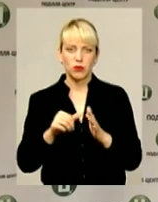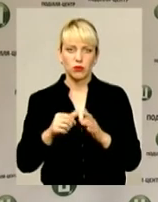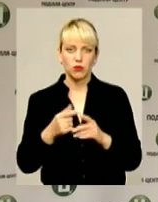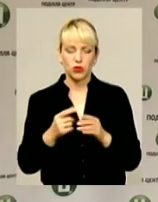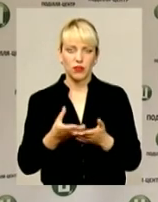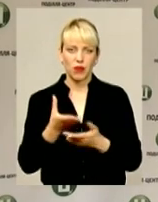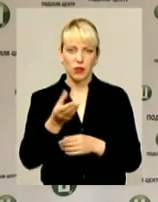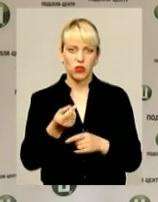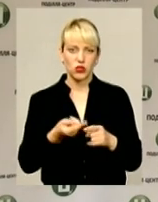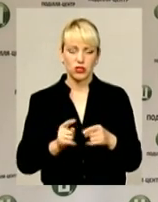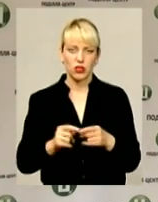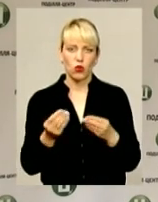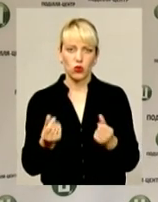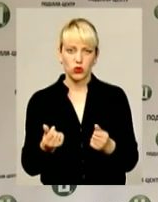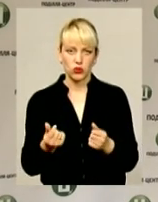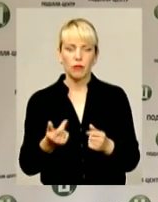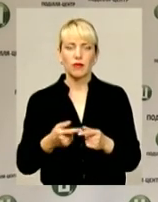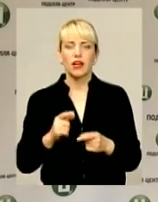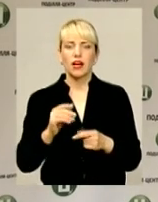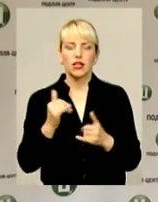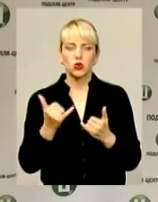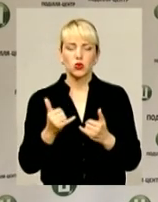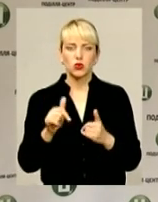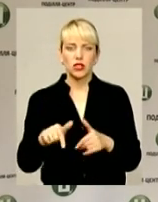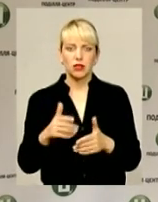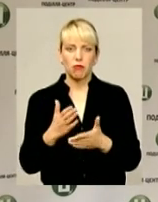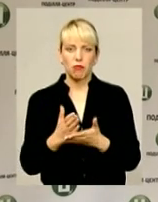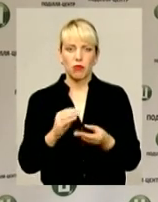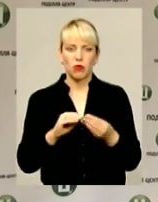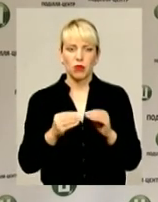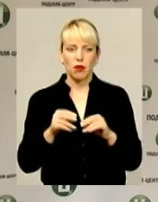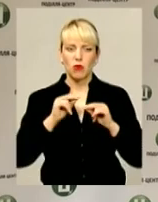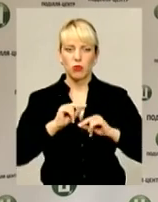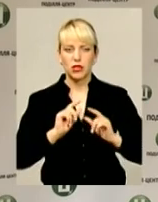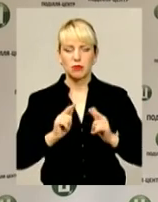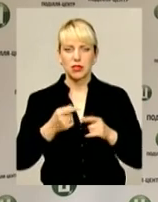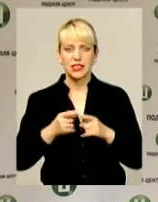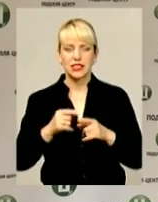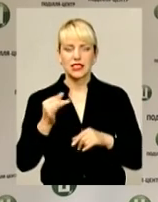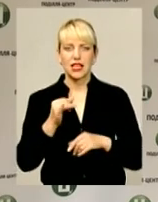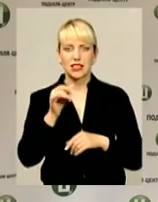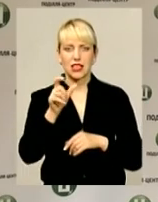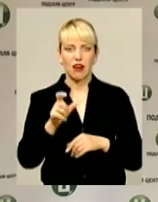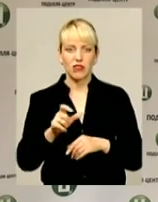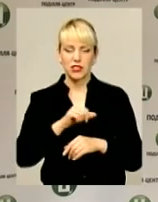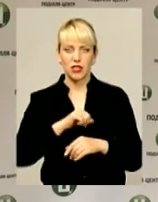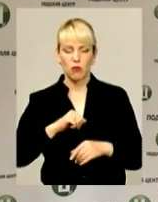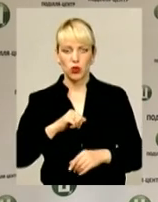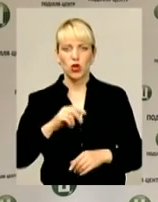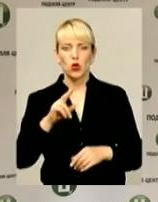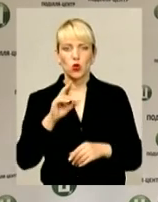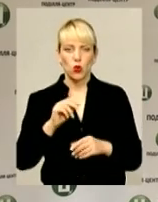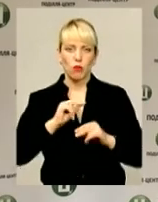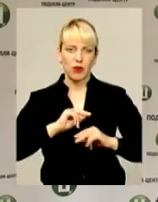Зрозуміло, що тут одна є проблема в працевлаштуванні, зацікавленість самої особи до